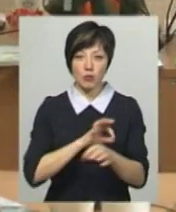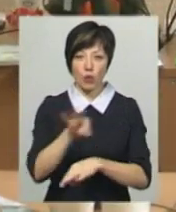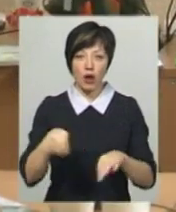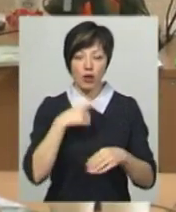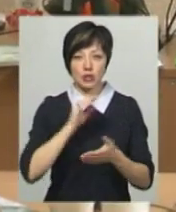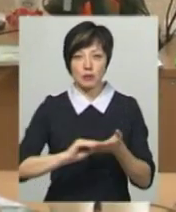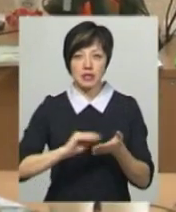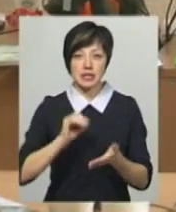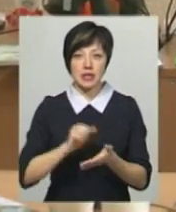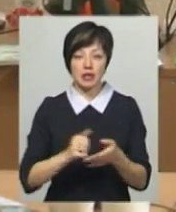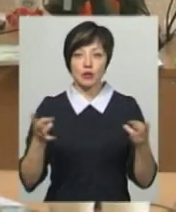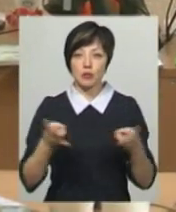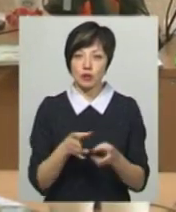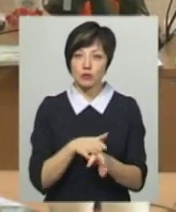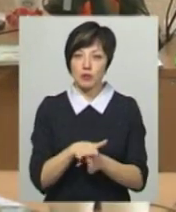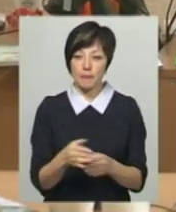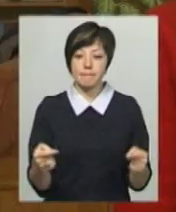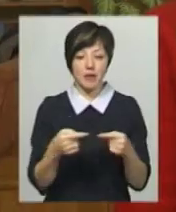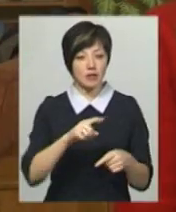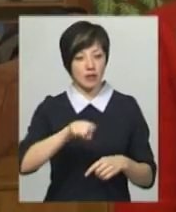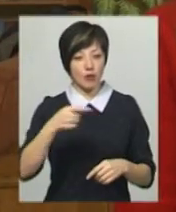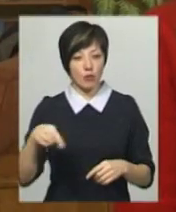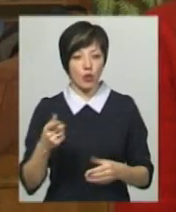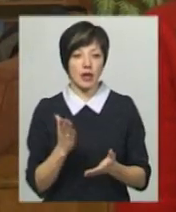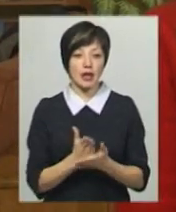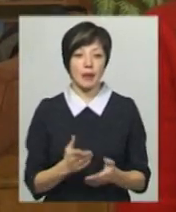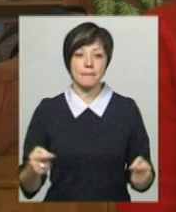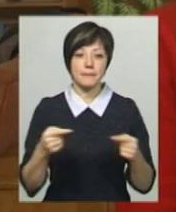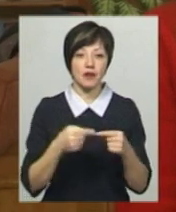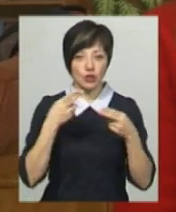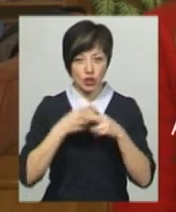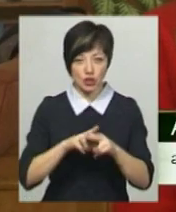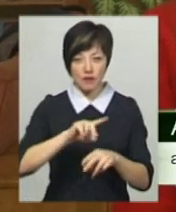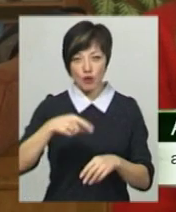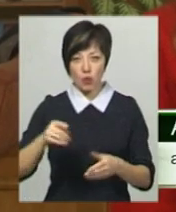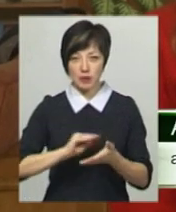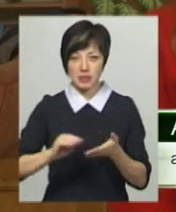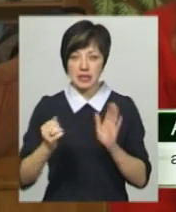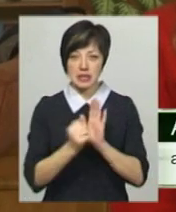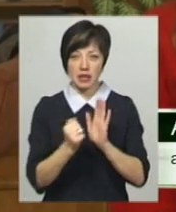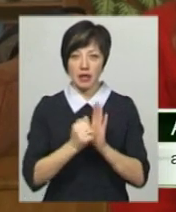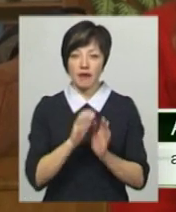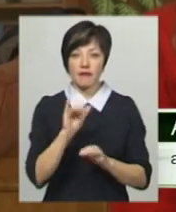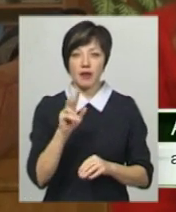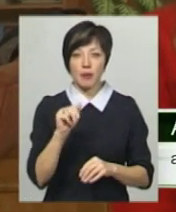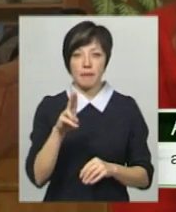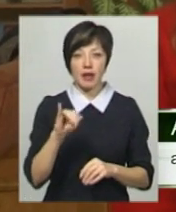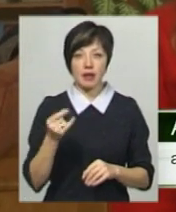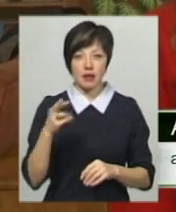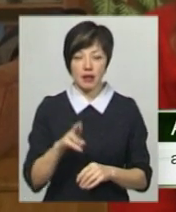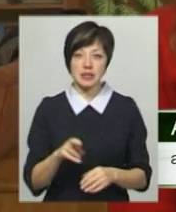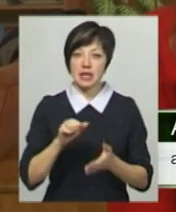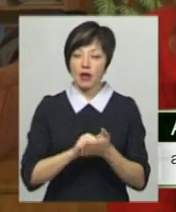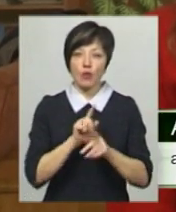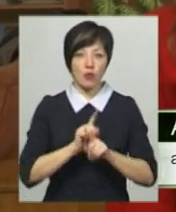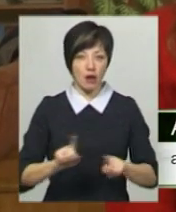для написання статті необхідно дотримуватись певних вимог. Є певні технічні вимоги до написання статей у Вікіпедії. Стаття має бути